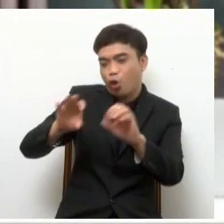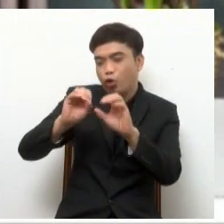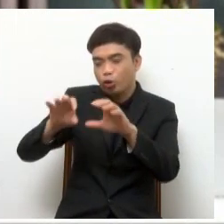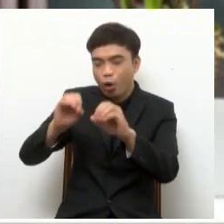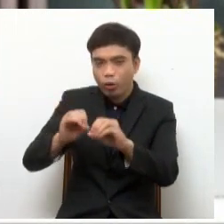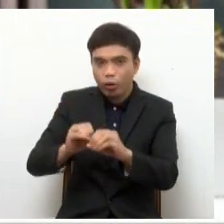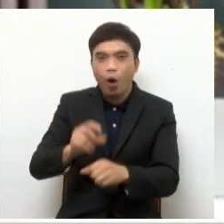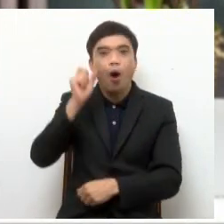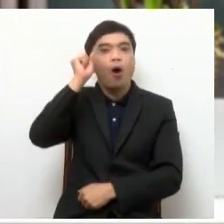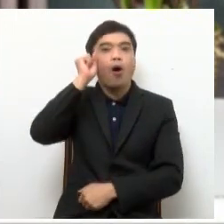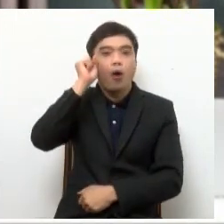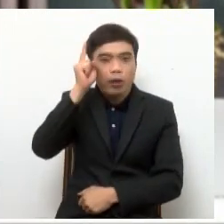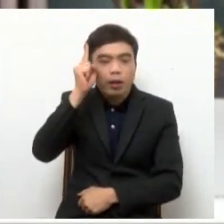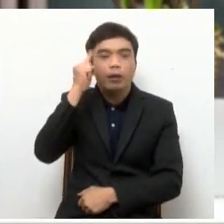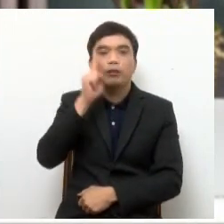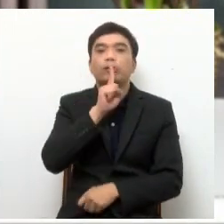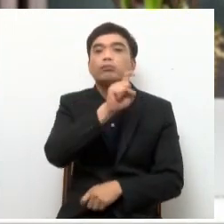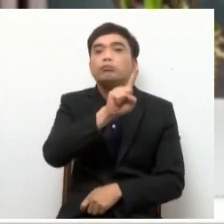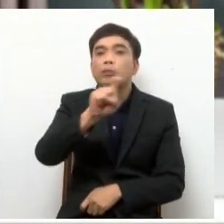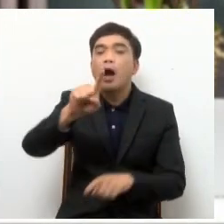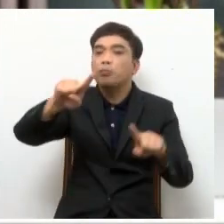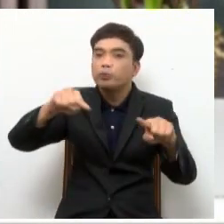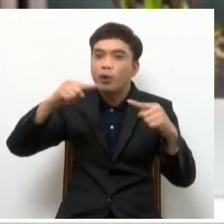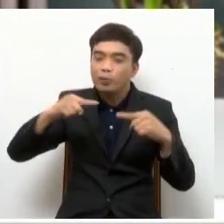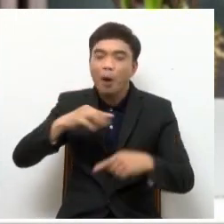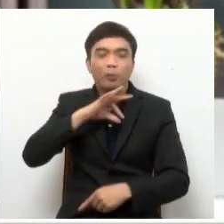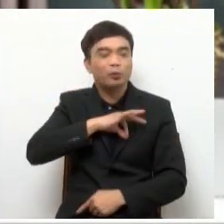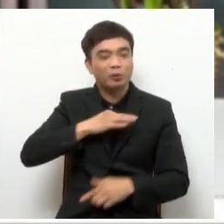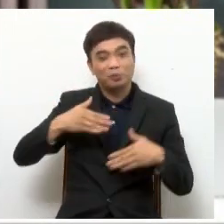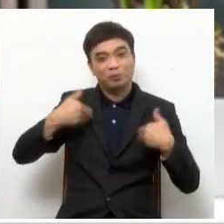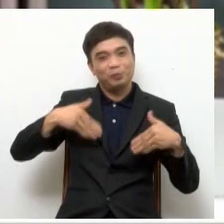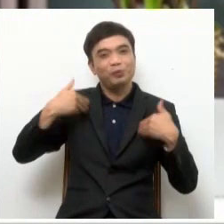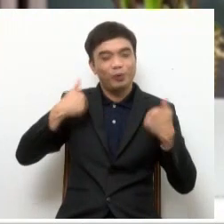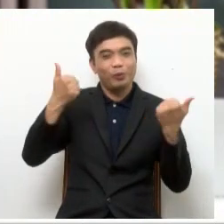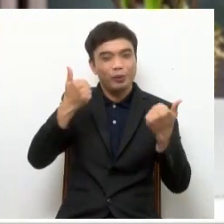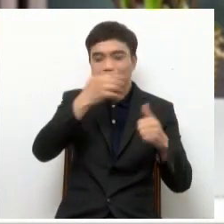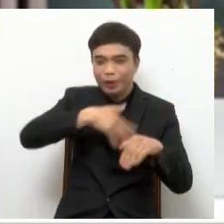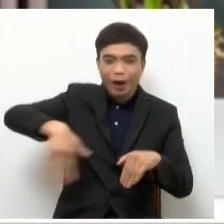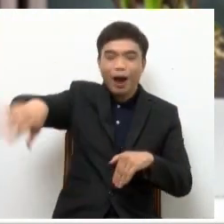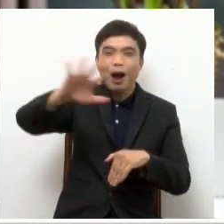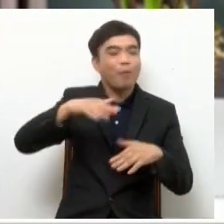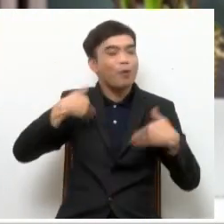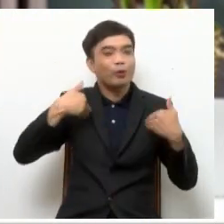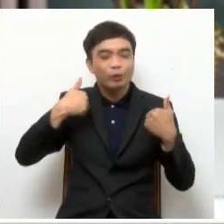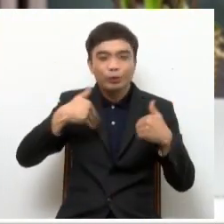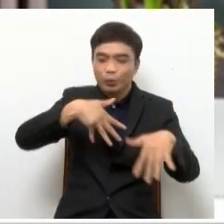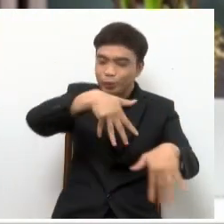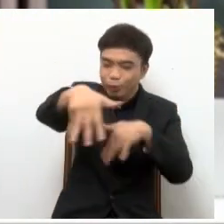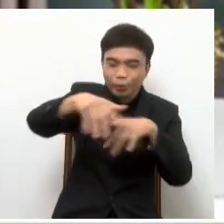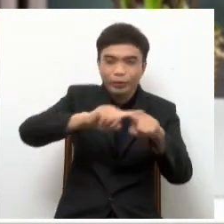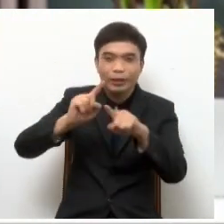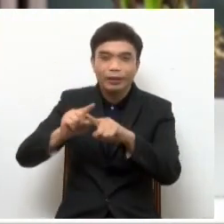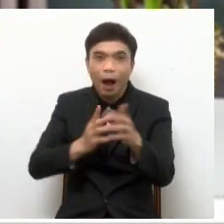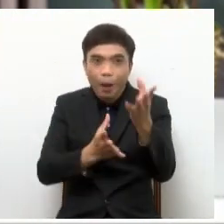กันตั้งคำถามตอบกันด้วยความภาคภูมิใจและมีความสุขของบรรยากาศของการอบอุ่นของการเรียนรู้นะคะแล้